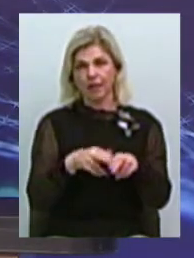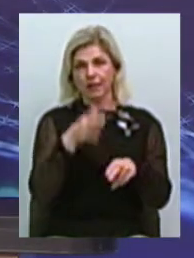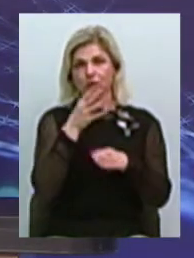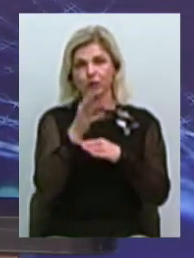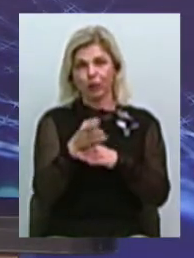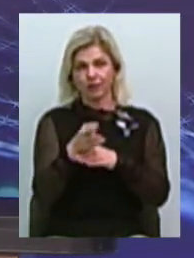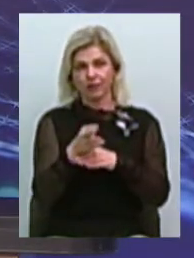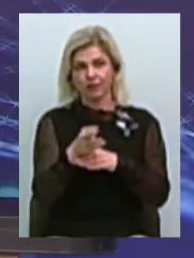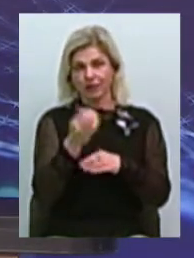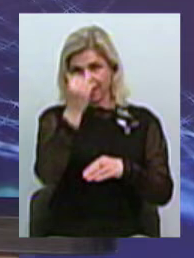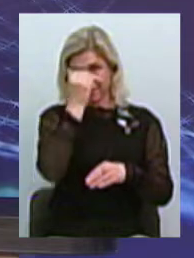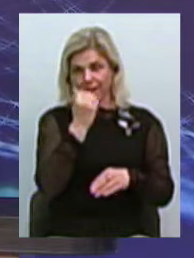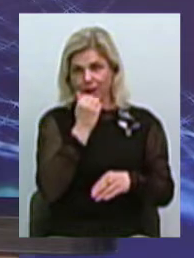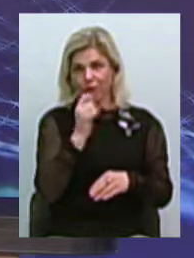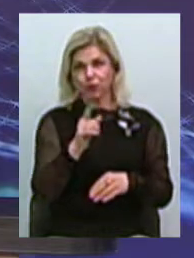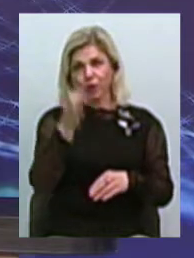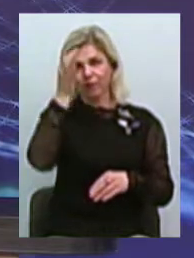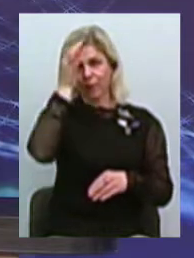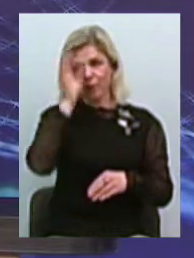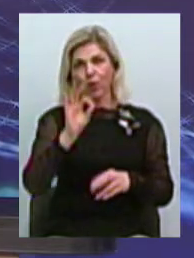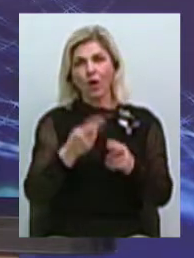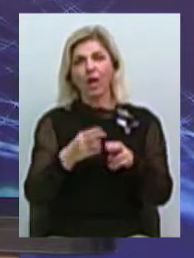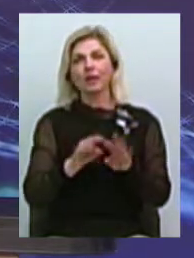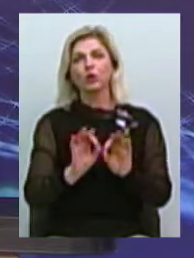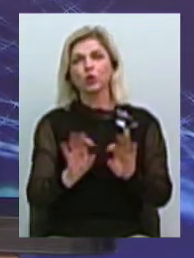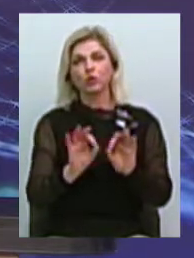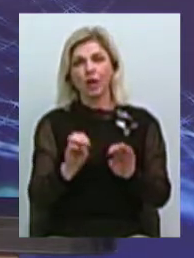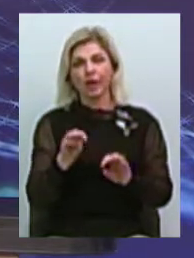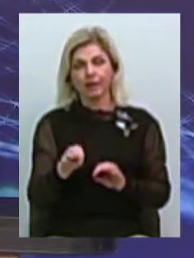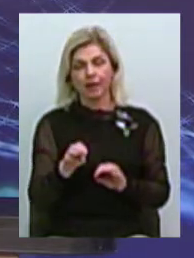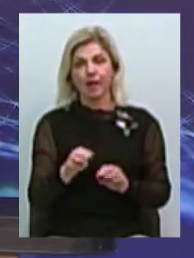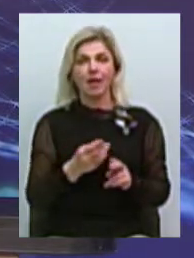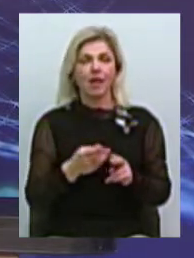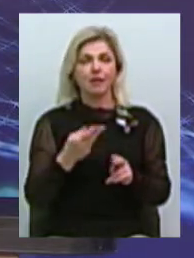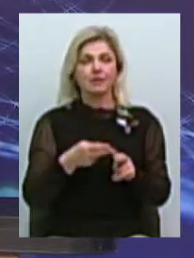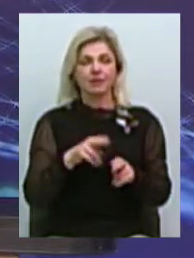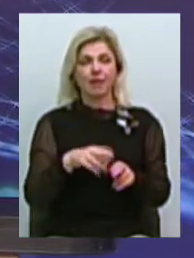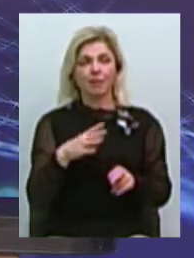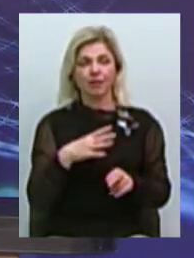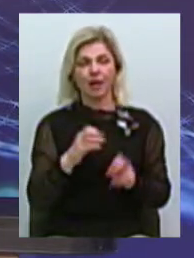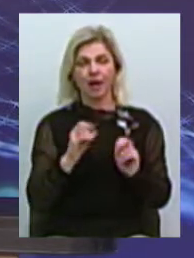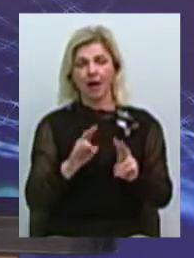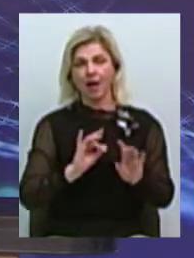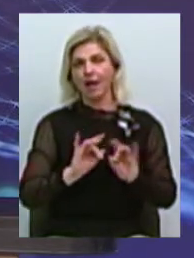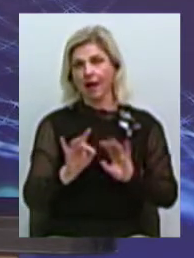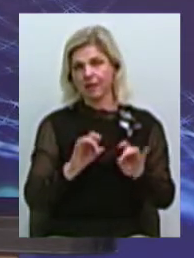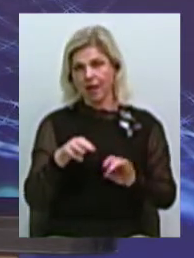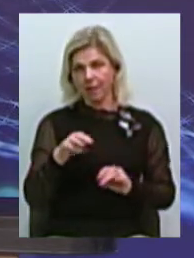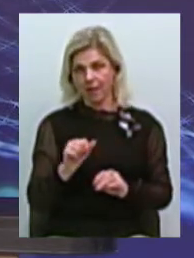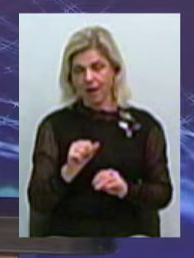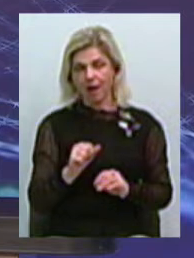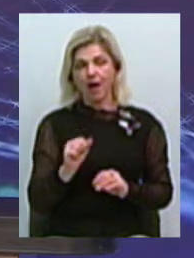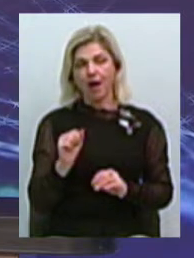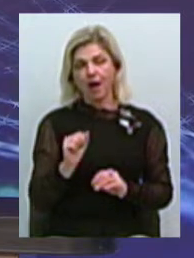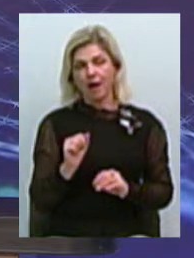що ви нагадали саме про цей сюжет, адже це була, ну, нібито як реклама. Або,